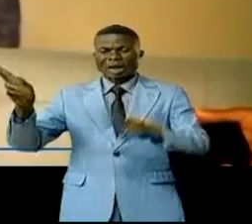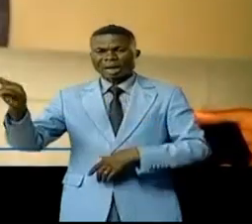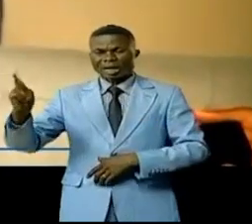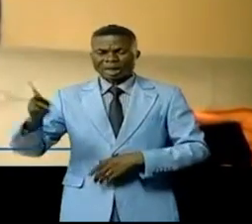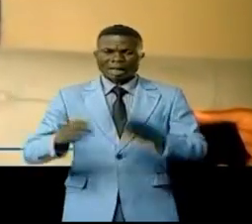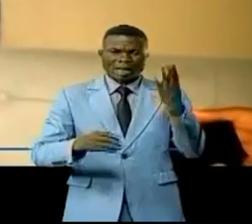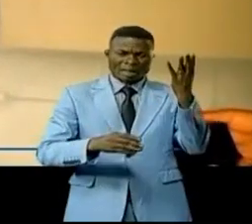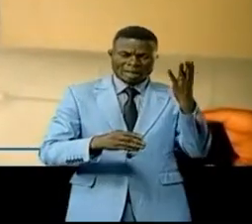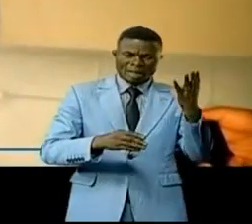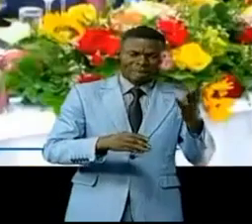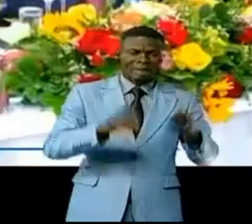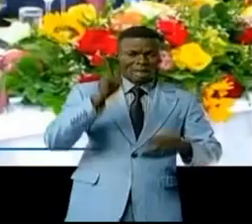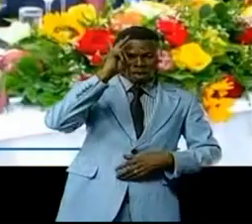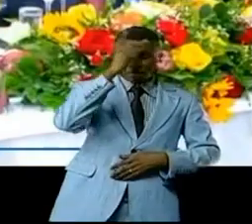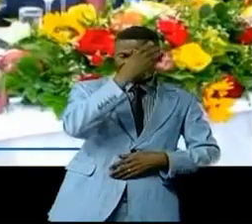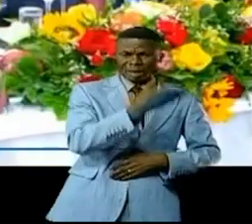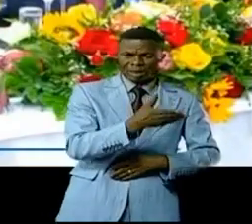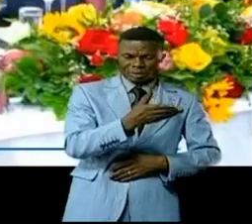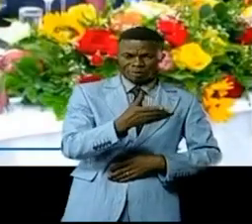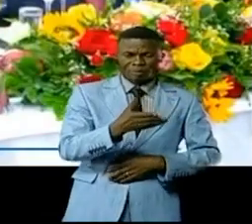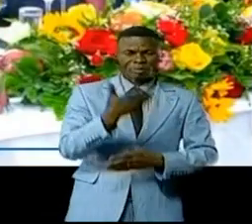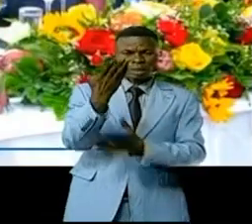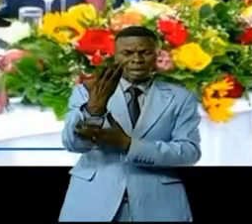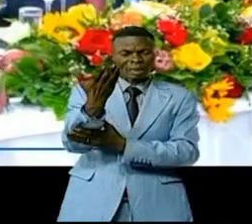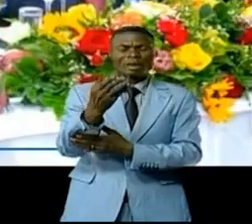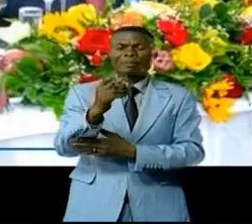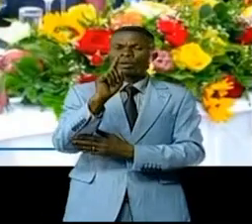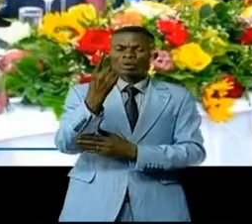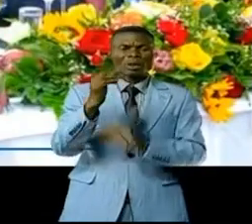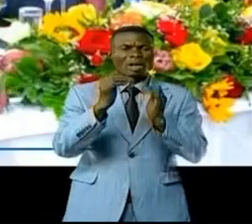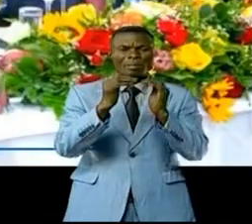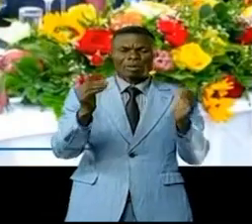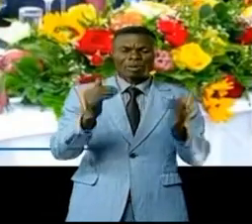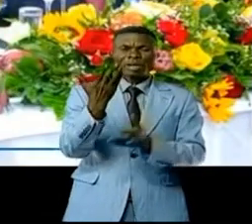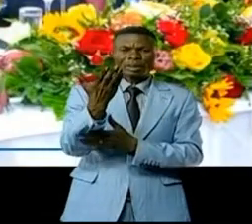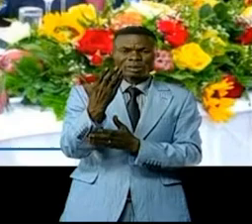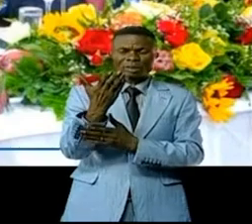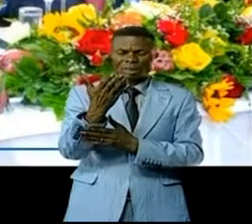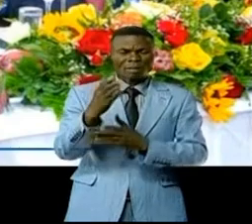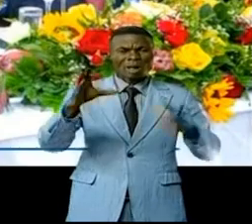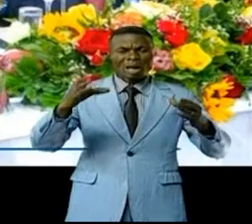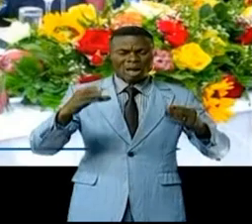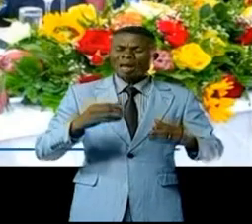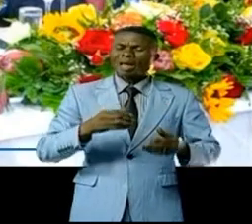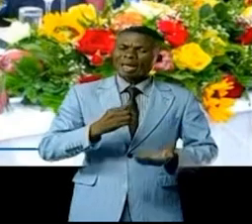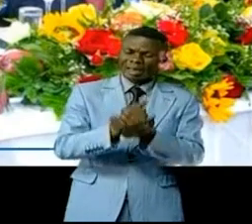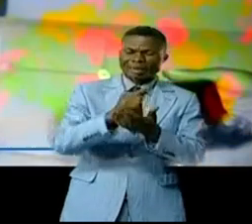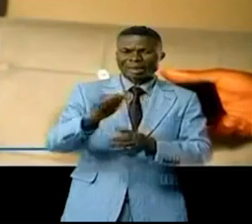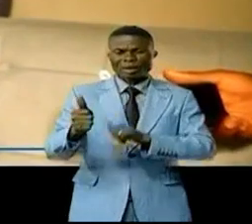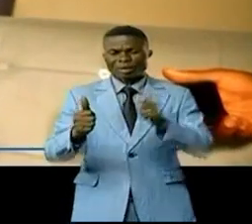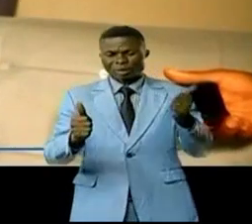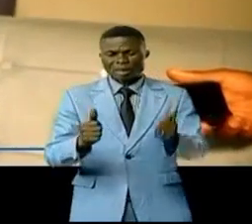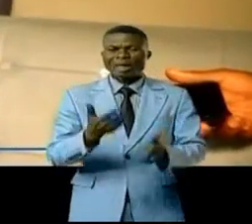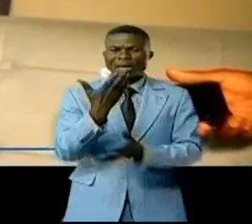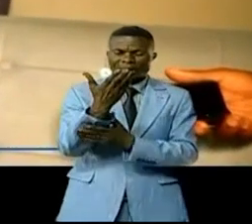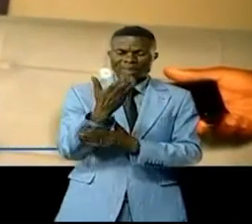de l'espace Katanga. C'est un appel à la paix, un appel à la tolérance, un appel à l'union. C'est ce qui a été